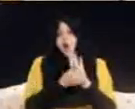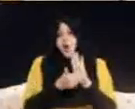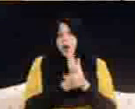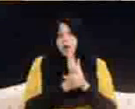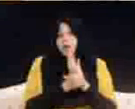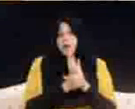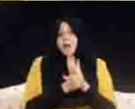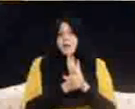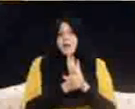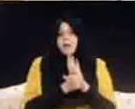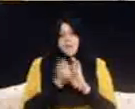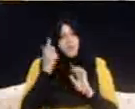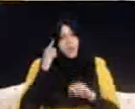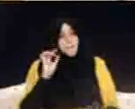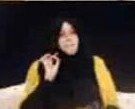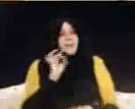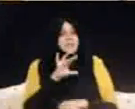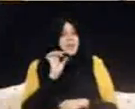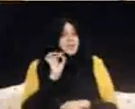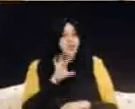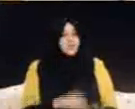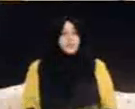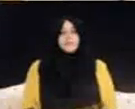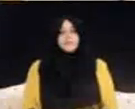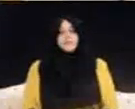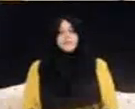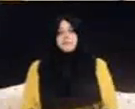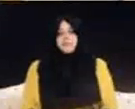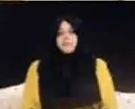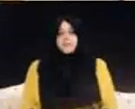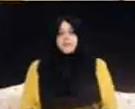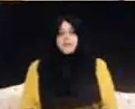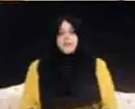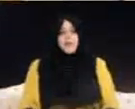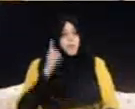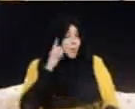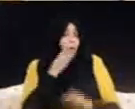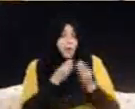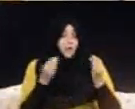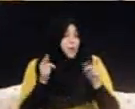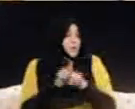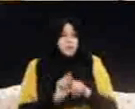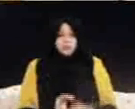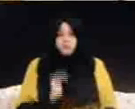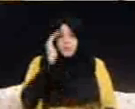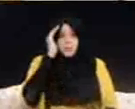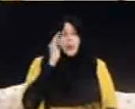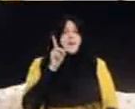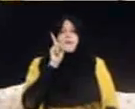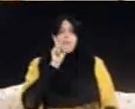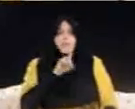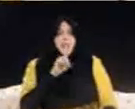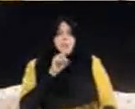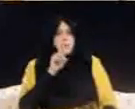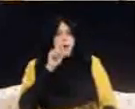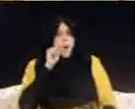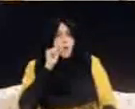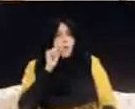بهذه الرسالة، رسالة التزكية والتربية للصغار والكبار، للرجال والنساء،